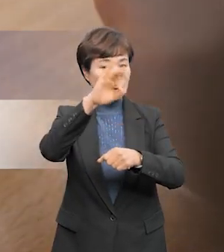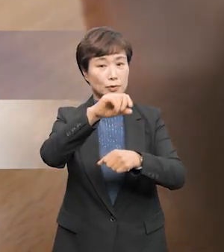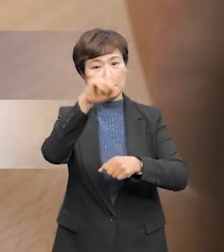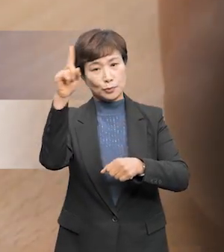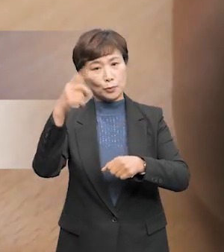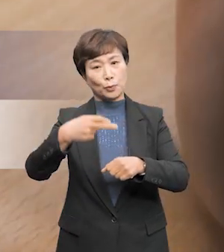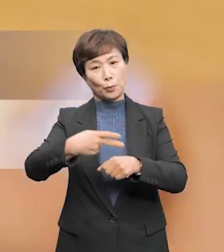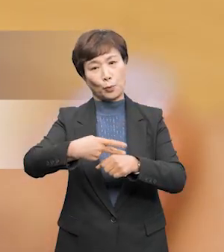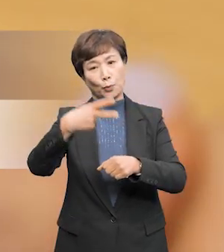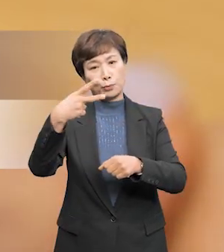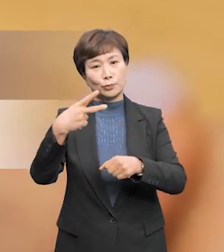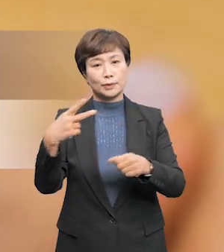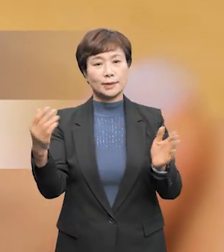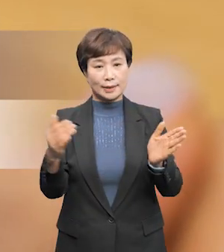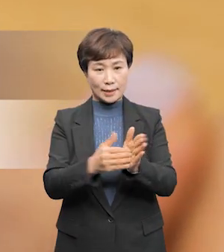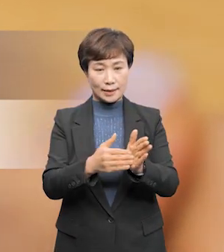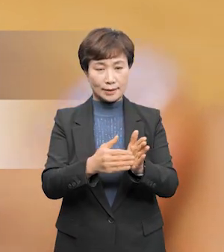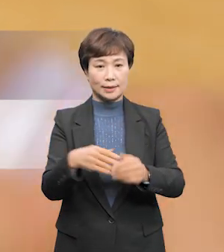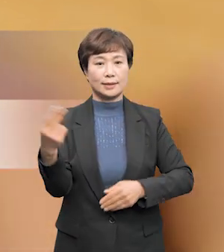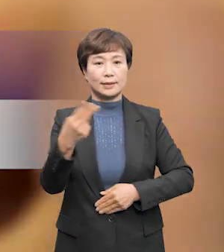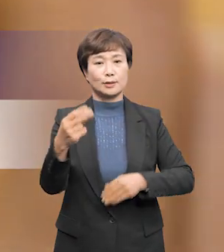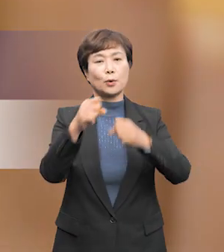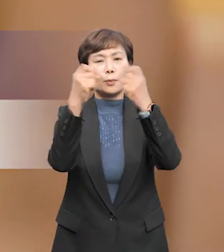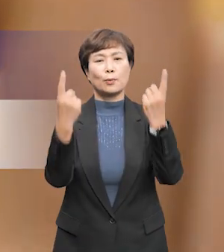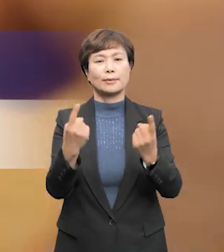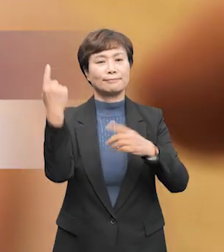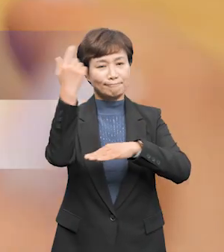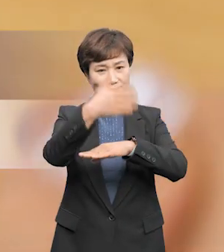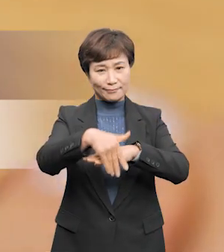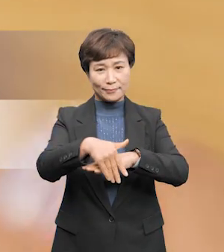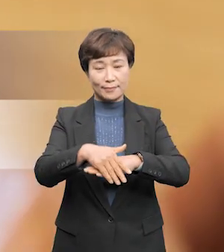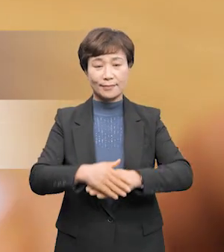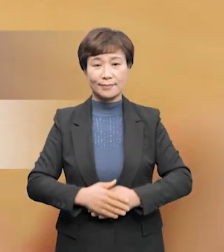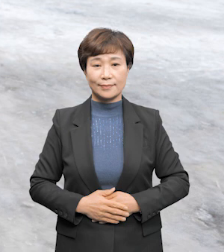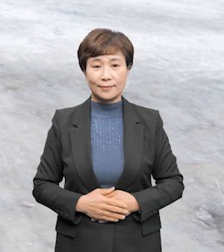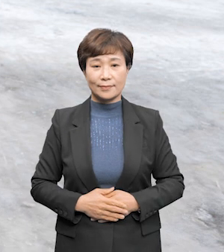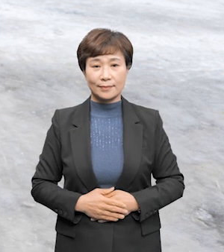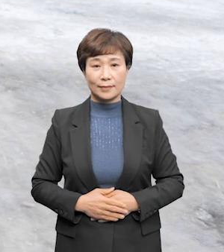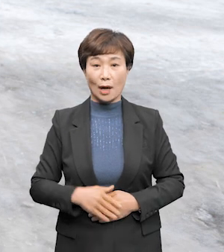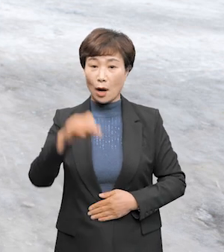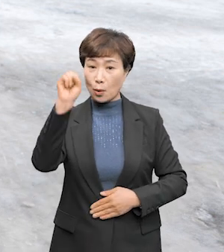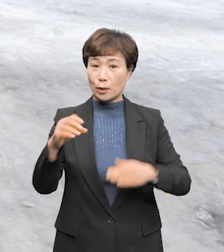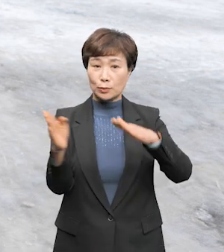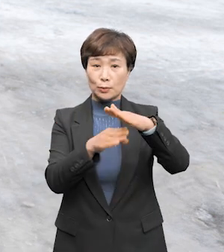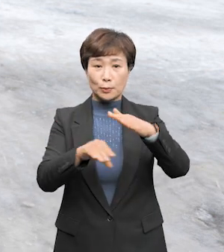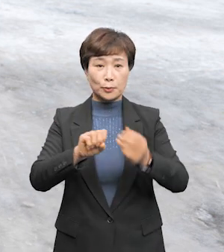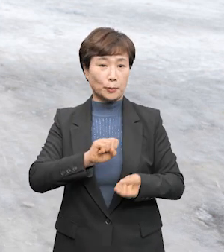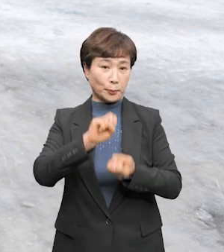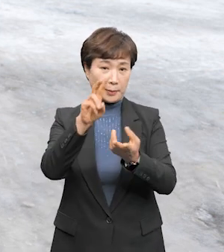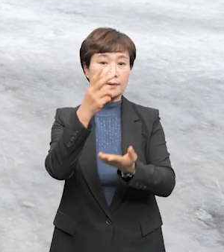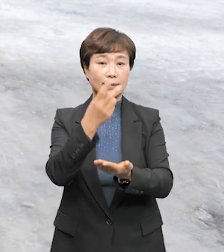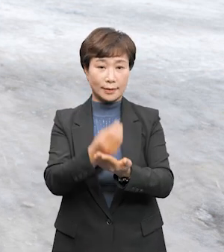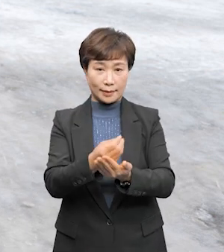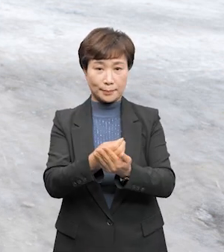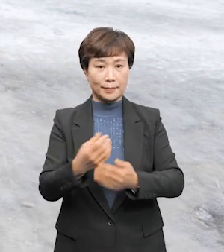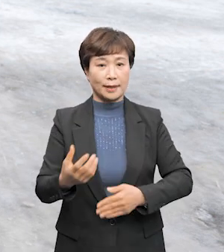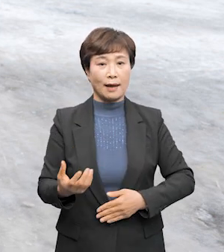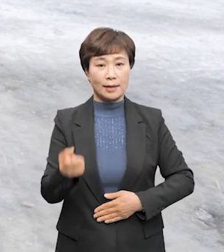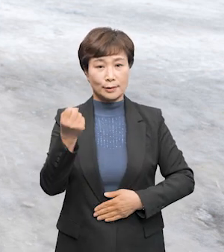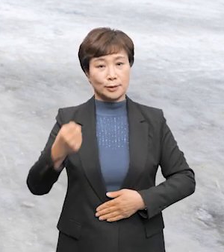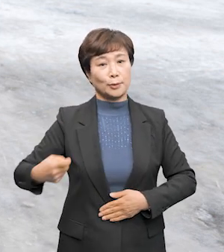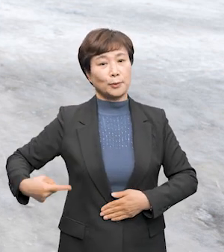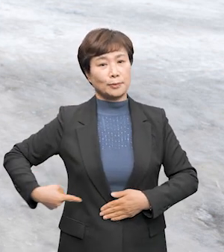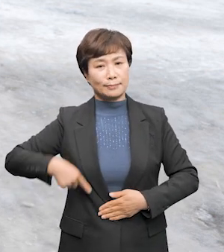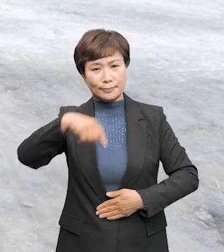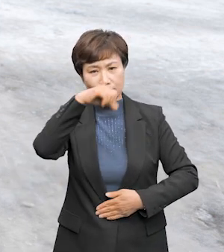10시부터 오후 2시까지 2000원 할인행사를 진행할 예정입니다 광주 공공배달의 위메프어로 착한